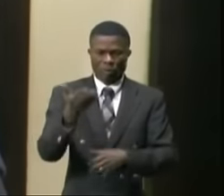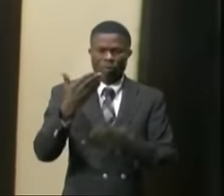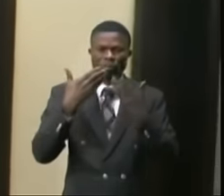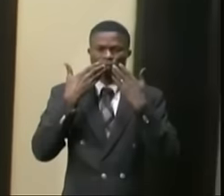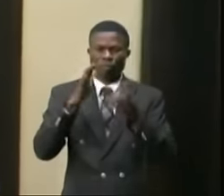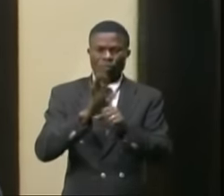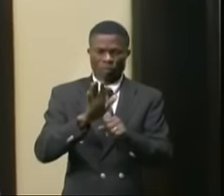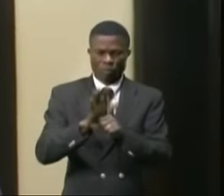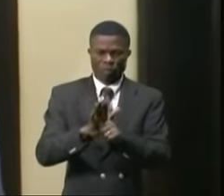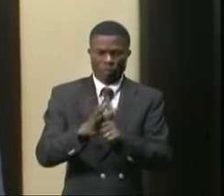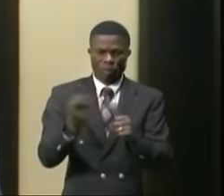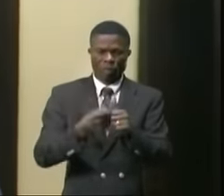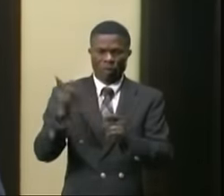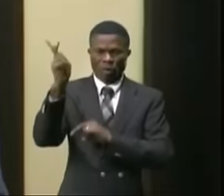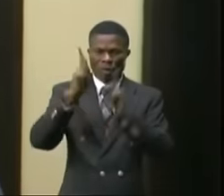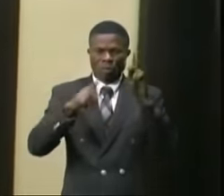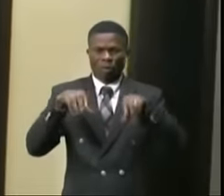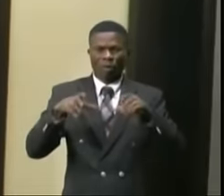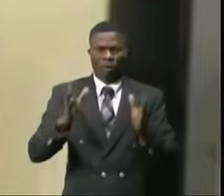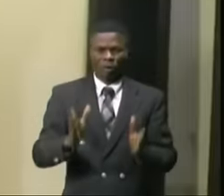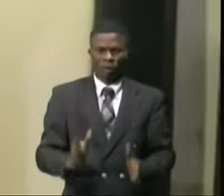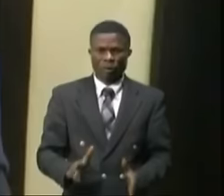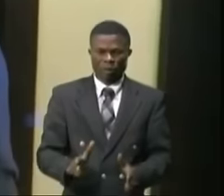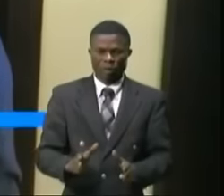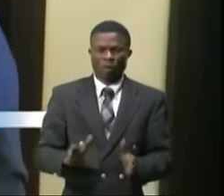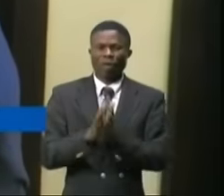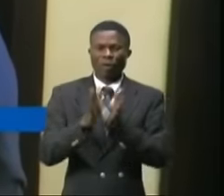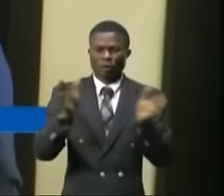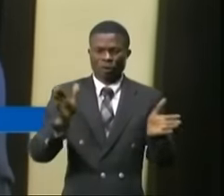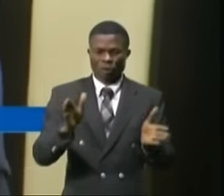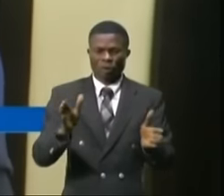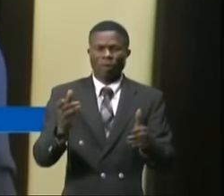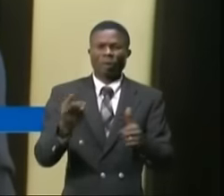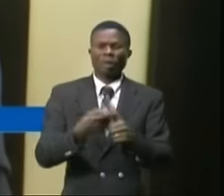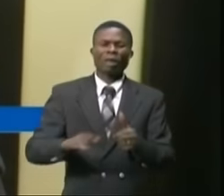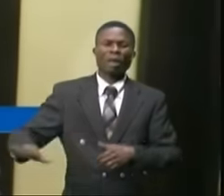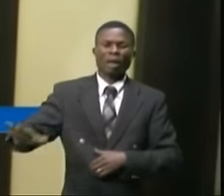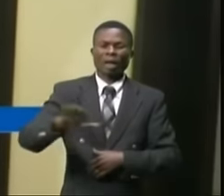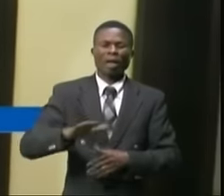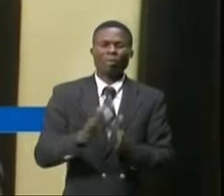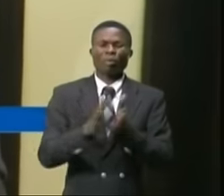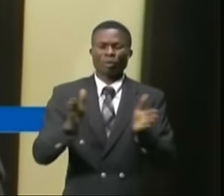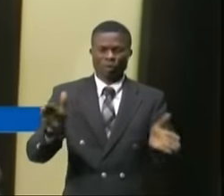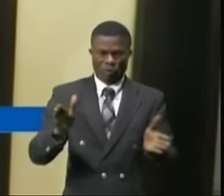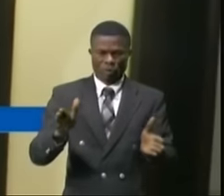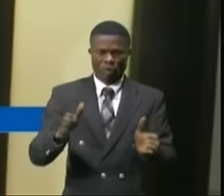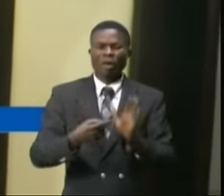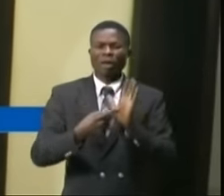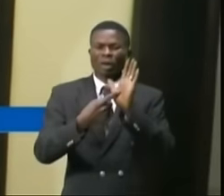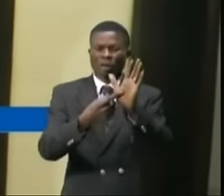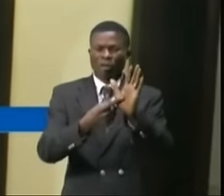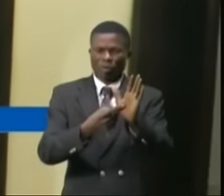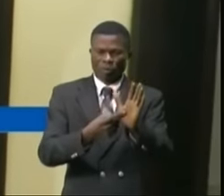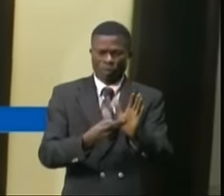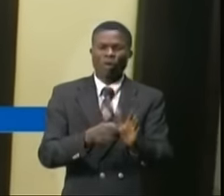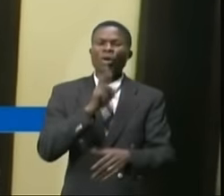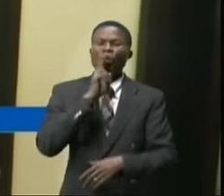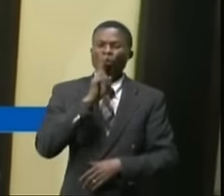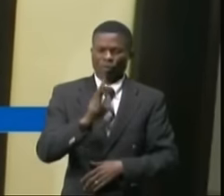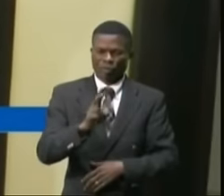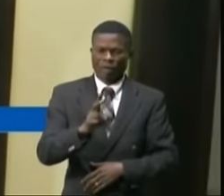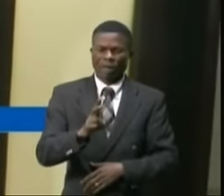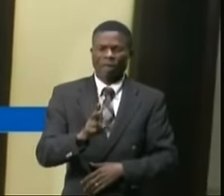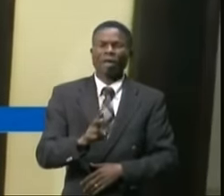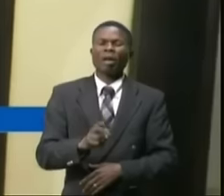remercier personnellement le peuple congolais dans son ensemble, sur toute l'étendue du territoire, qui ont montré leur maturité